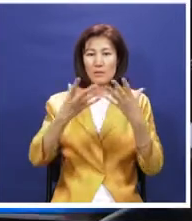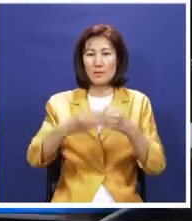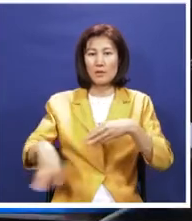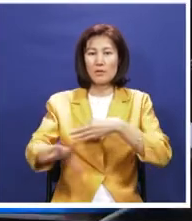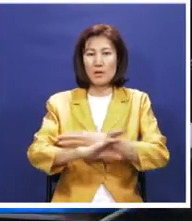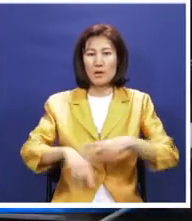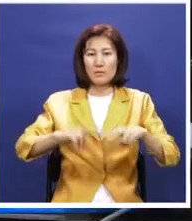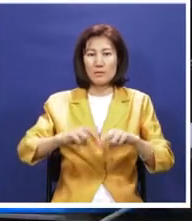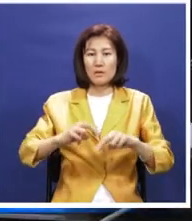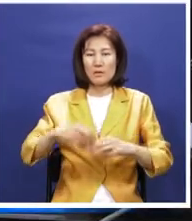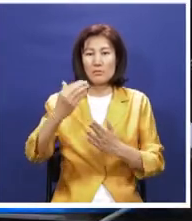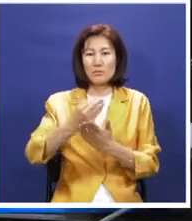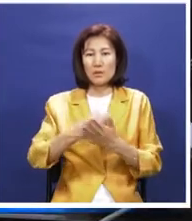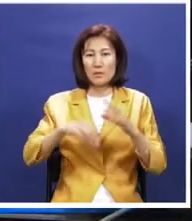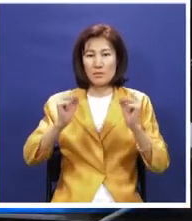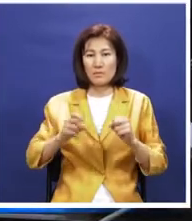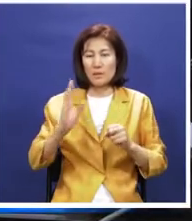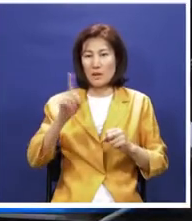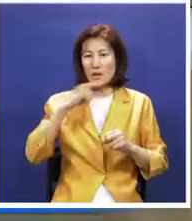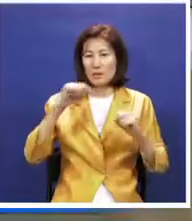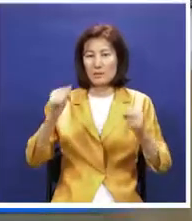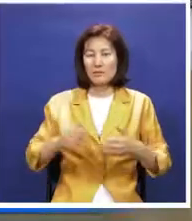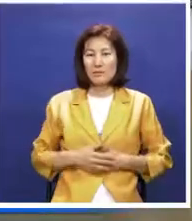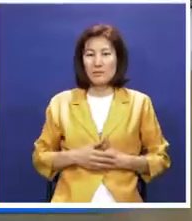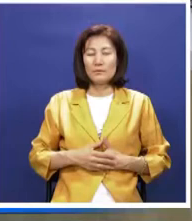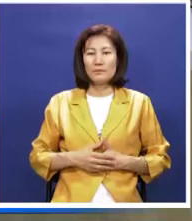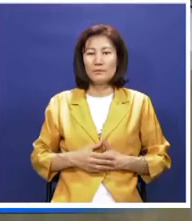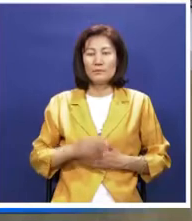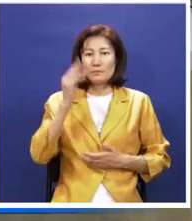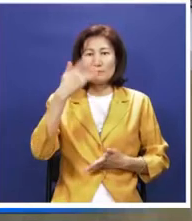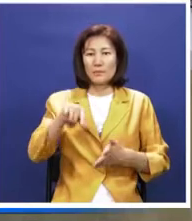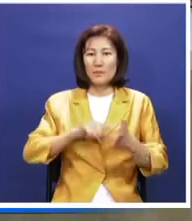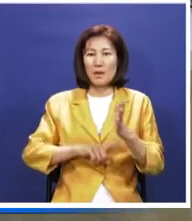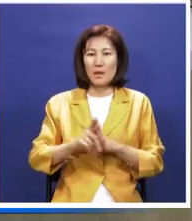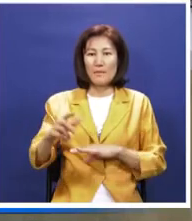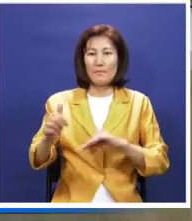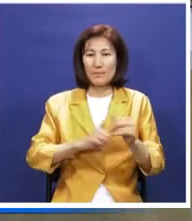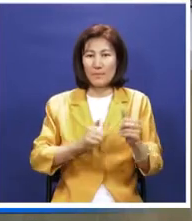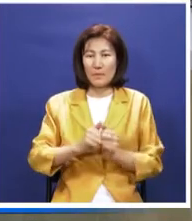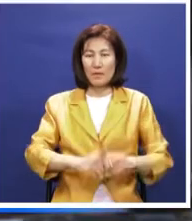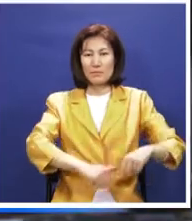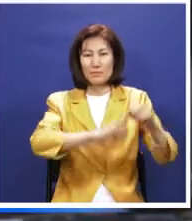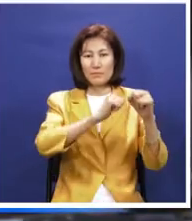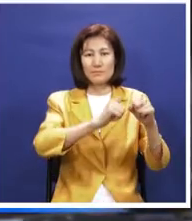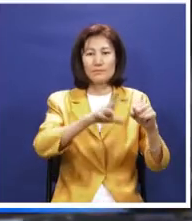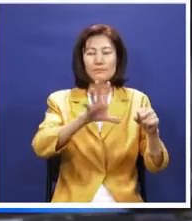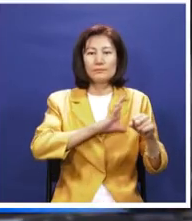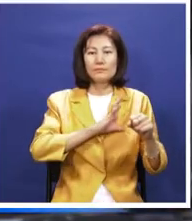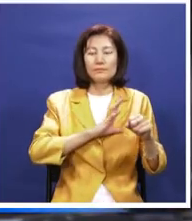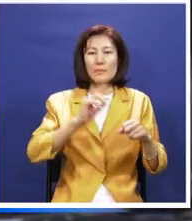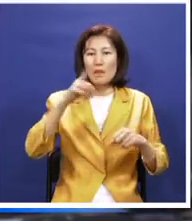толықтай газбен қамту жоспарда бар екенін атап өтті. Ал Шымкент қаласы бәсекелестік қорғау және дамыту